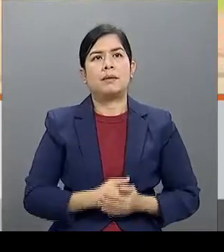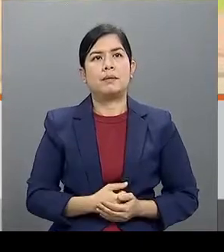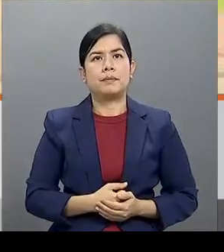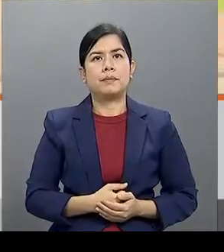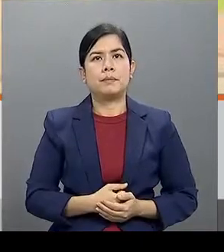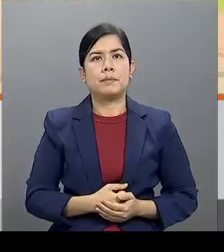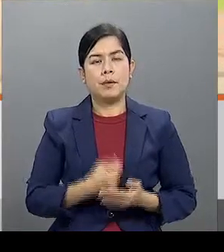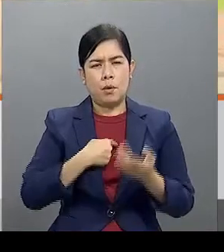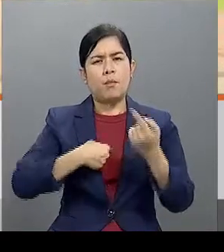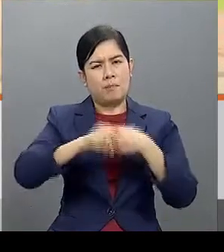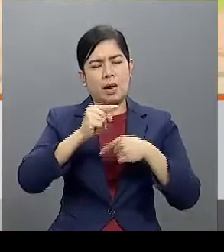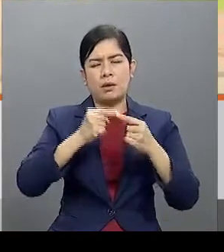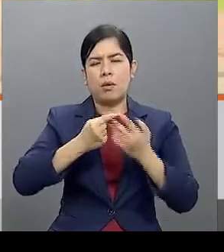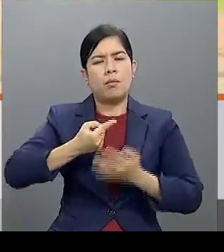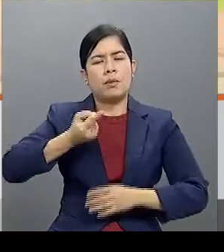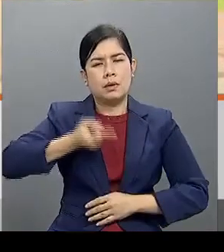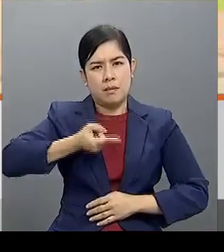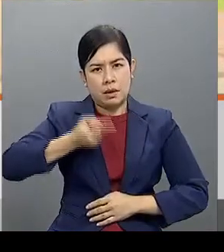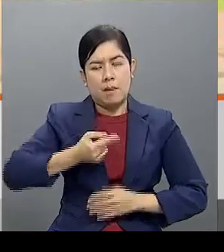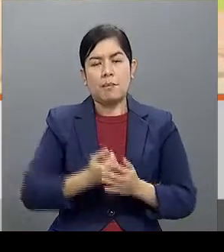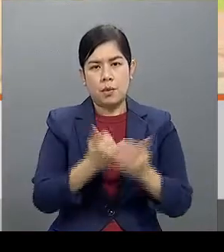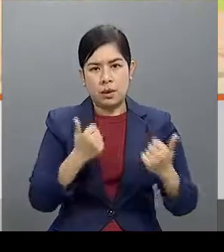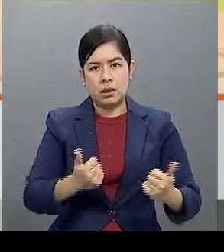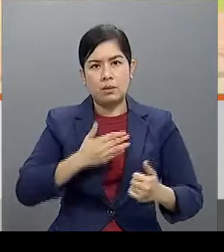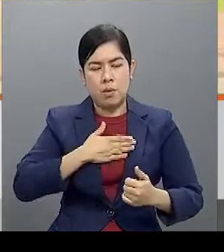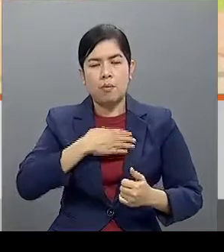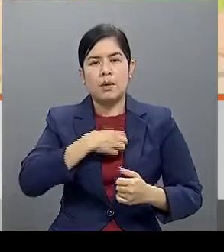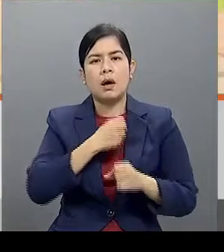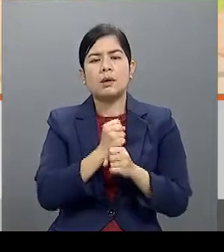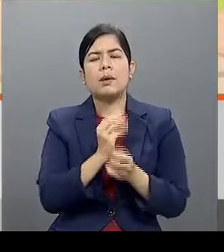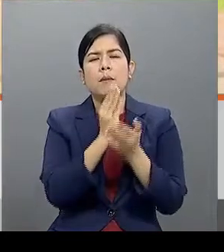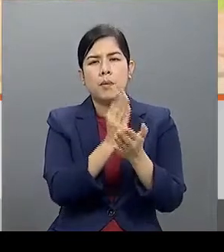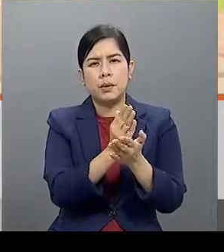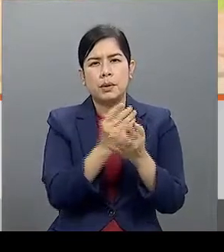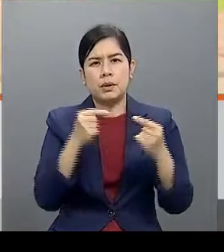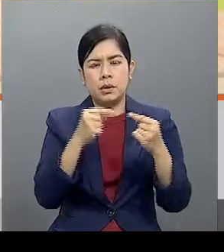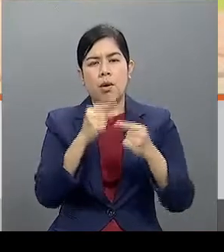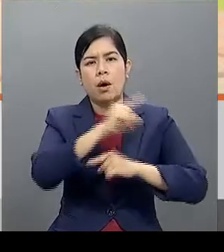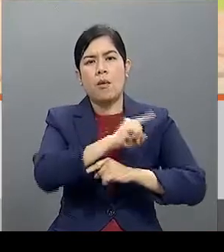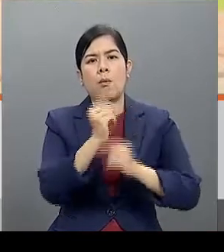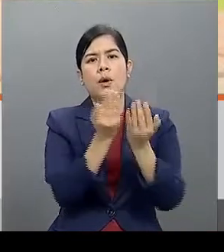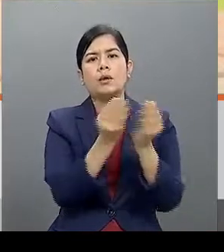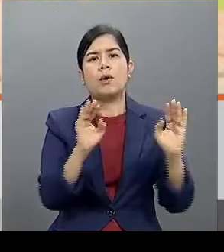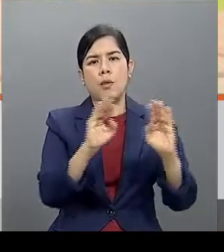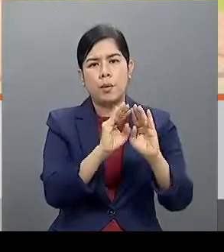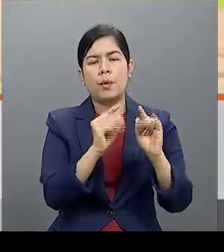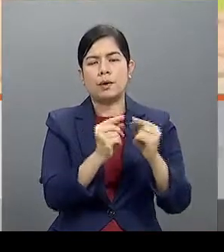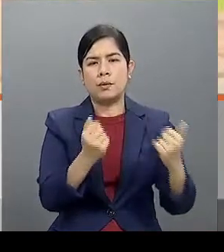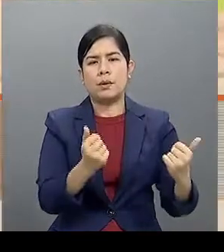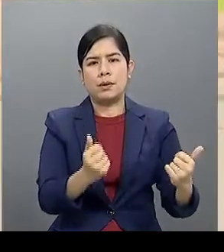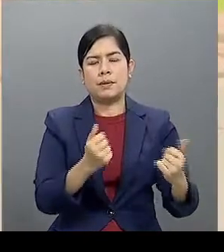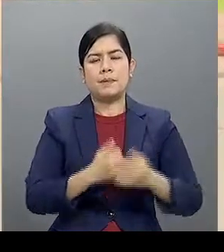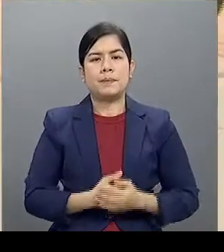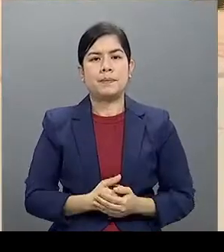าตั้งใจมา ครับมาทำบุญครับเพื่อเป็นวันครอบครัวครับวันนี้ครับ กังวลก็โ